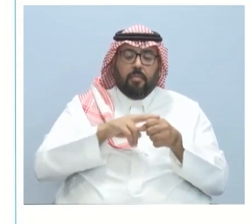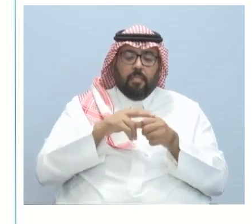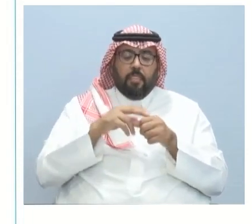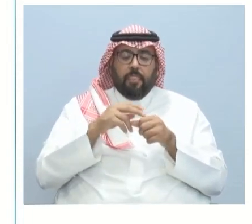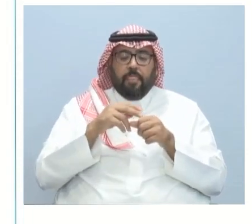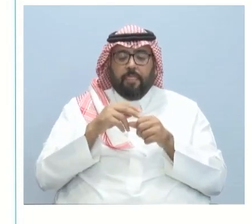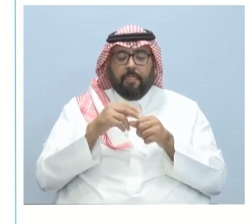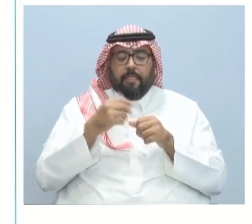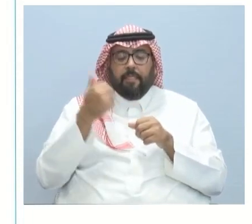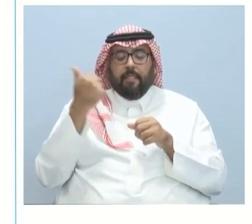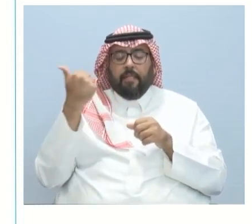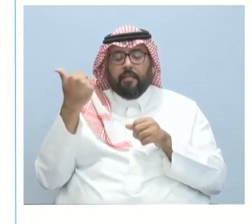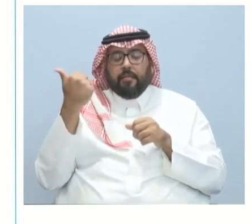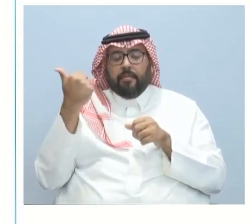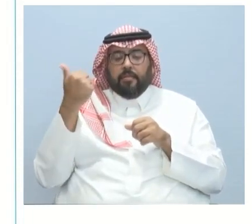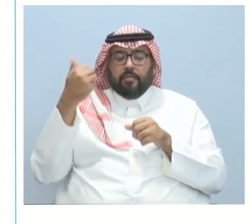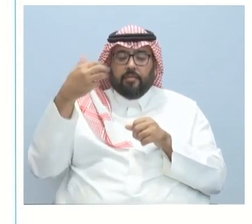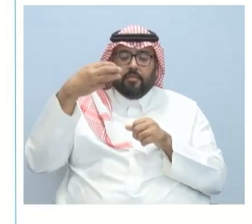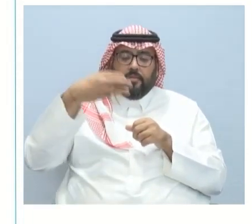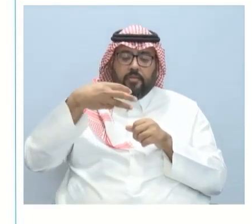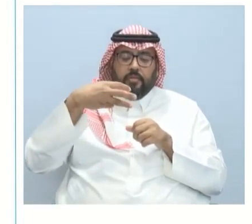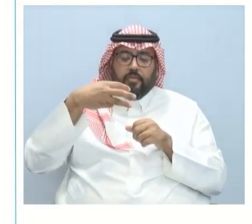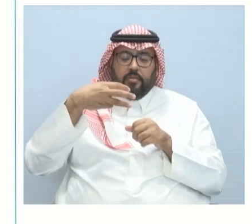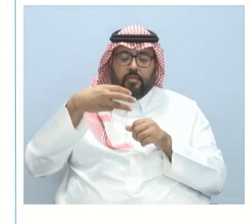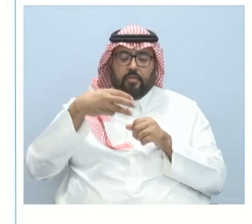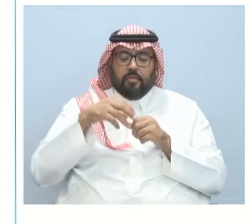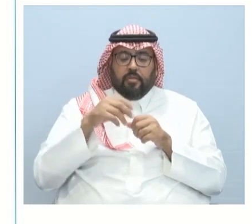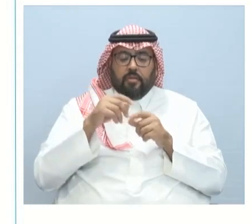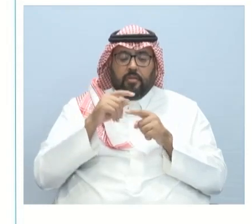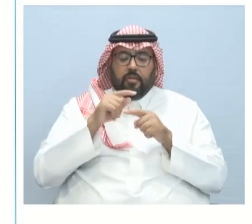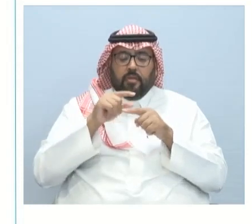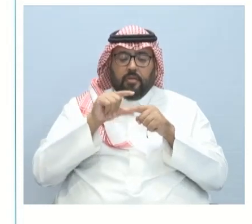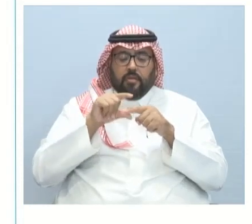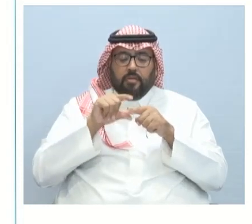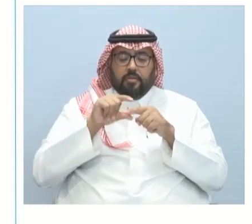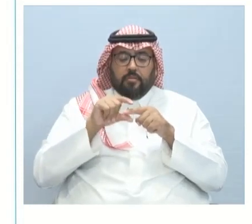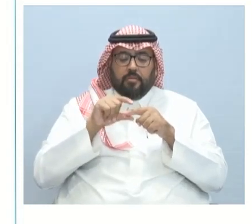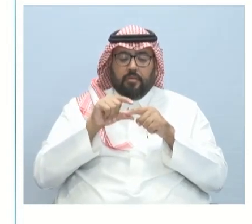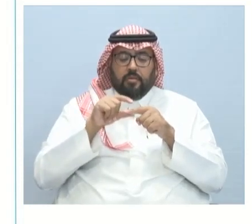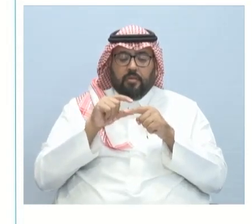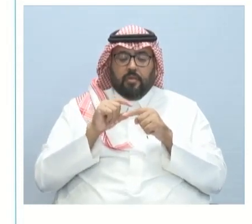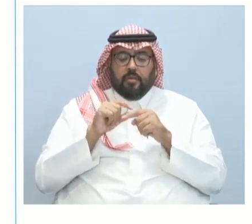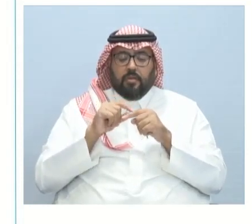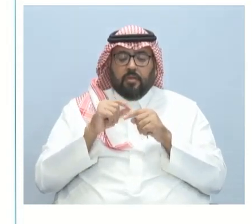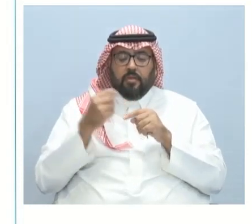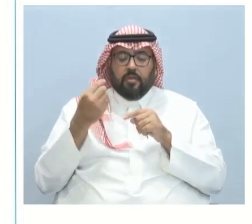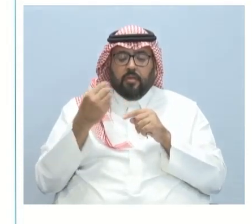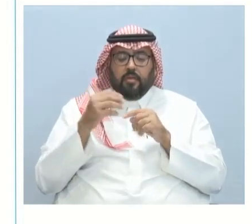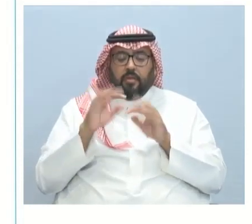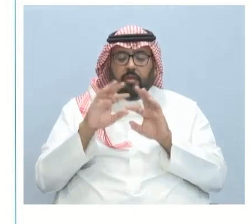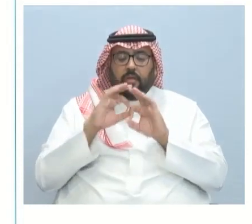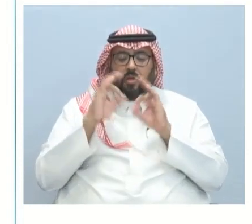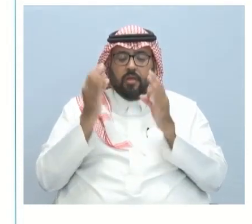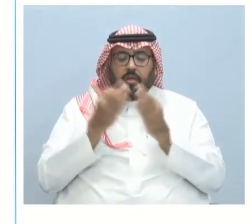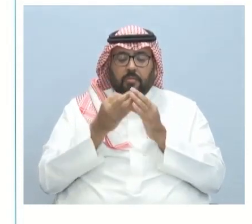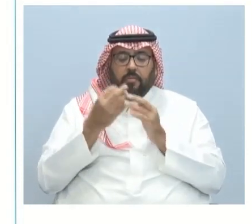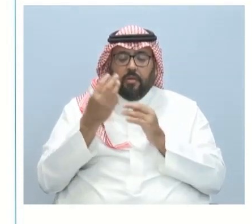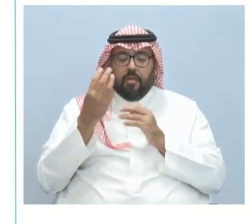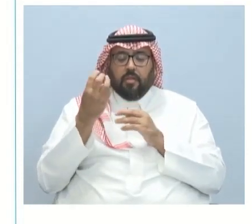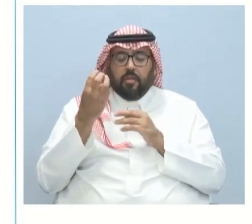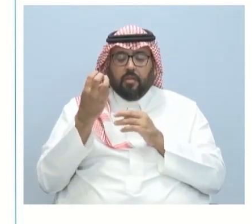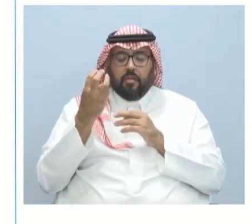لانشاء دائ كامله سيكون من خلال قسمه عدد درجات او قسمه درجات الدائره الكامله